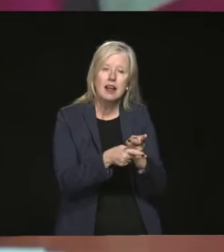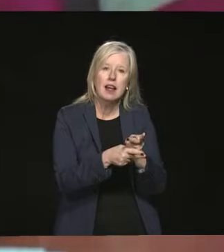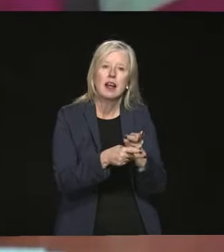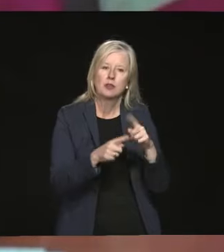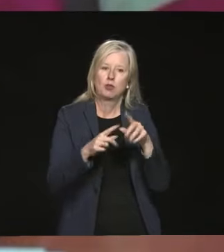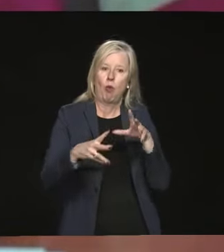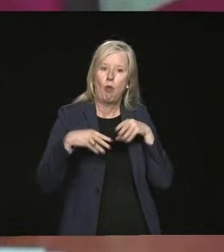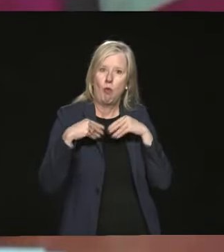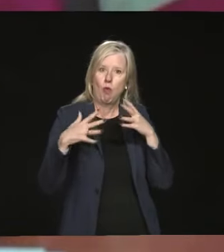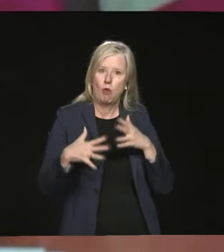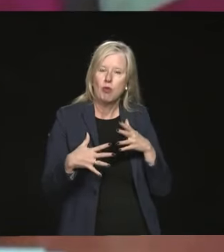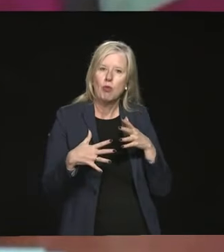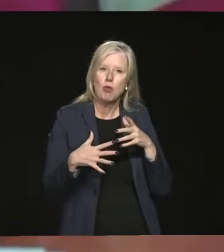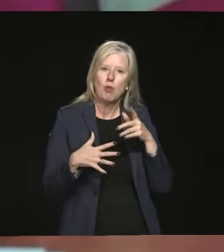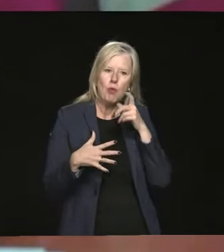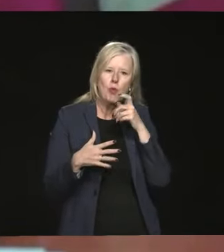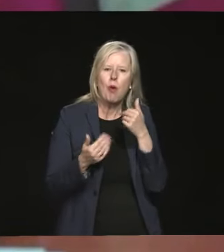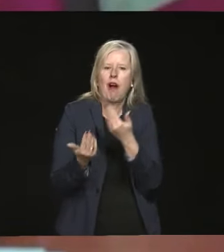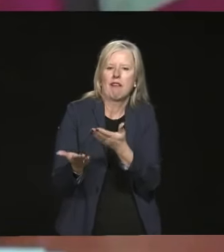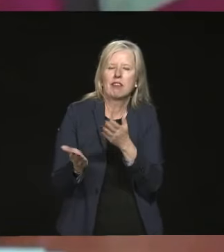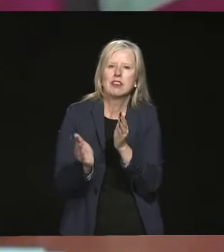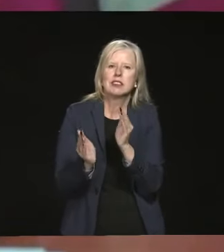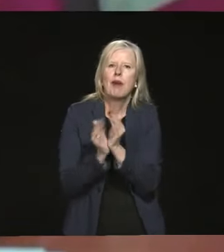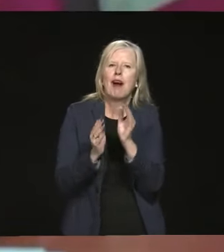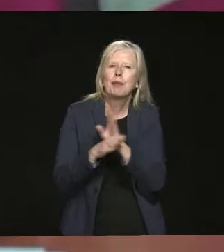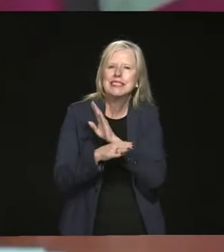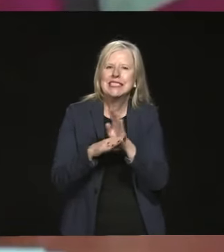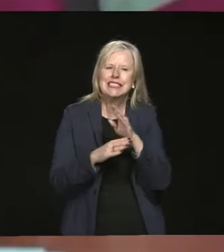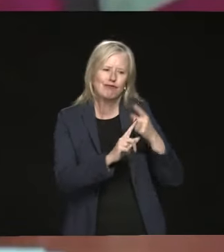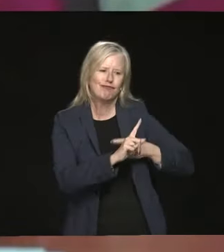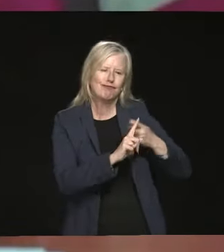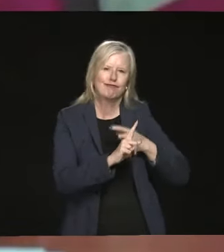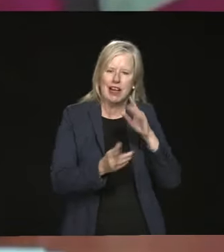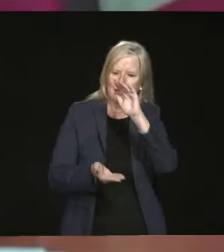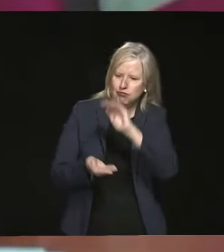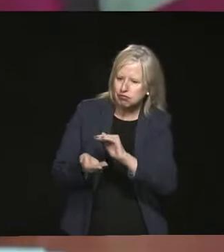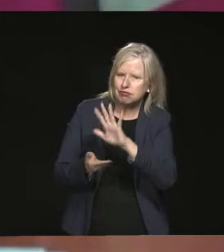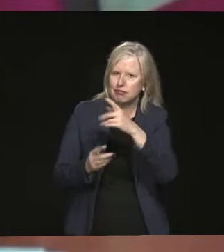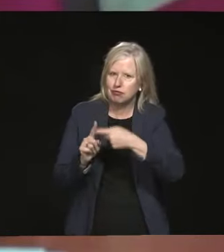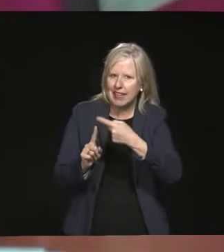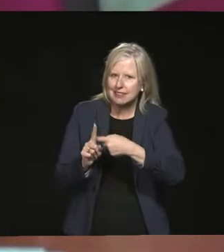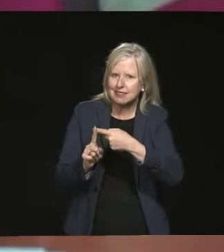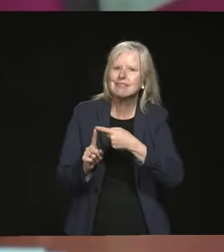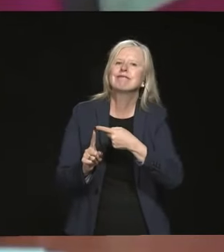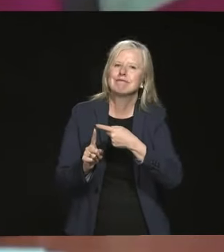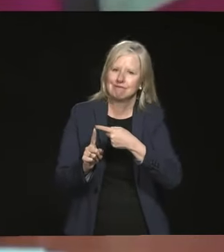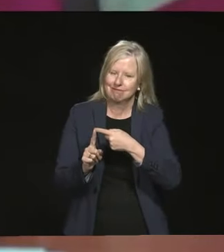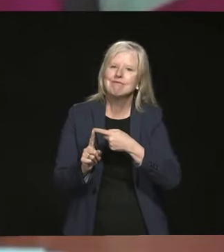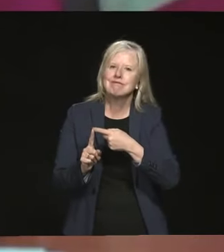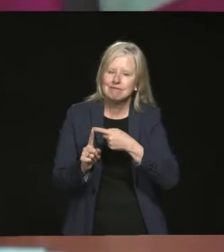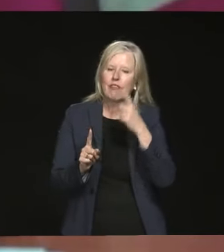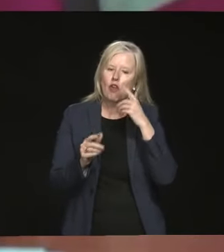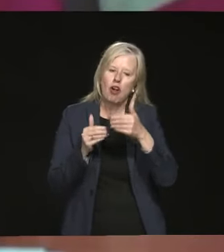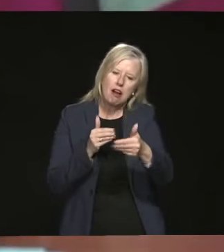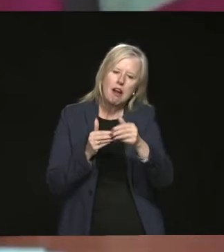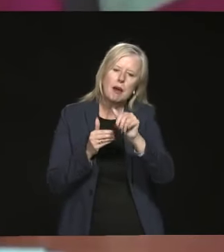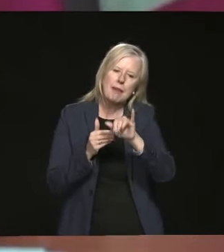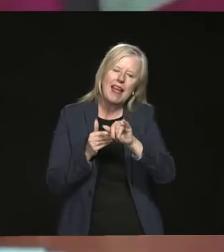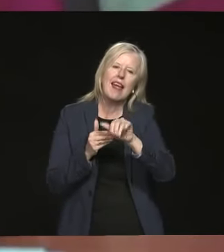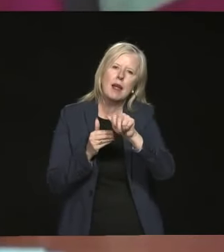en avril, mai et juin. Pour ce faire, nous devrons travailler en partenariat avec les provinces et les territoires